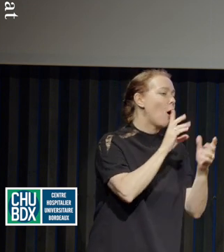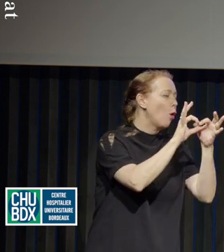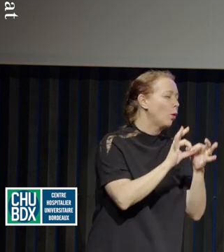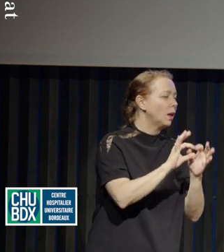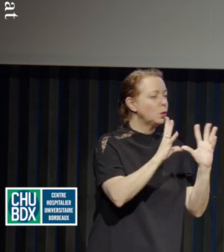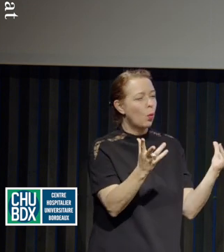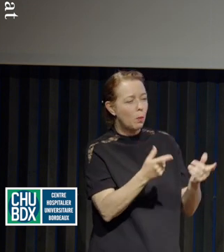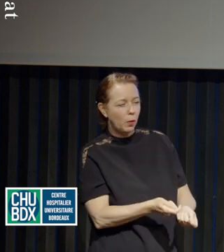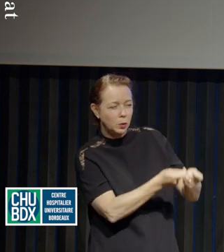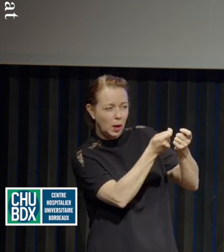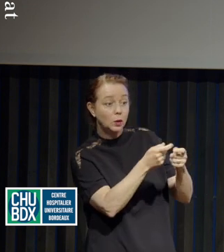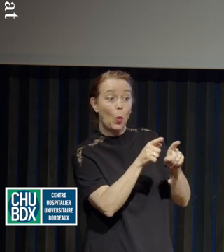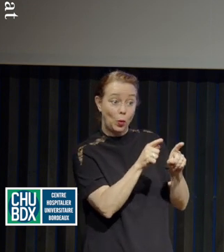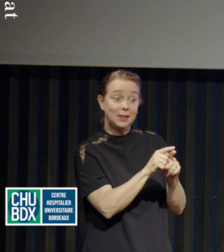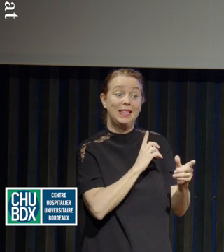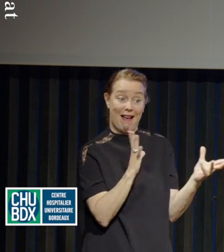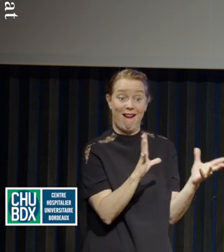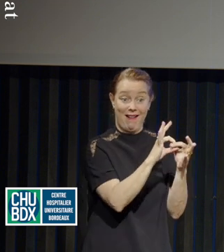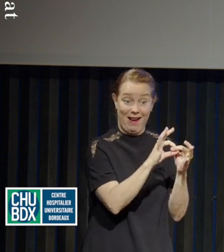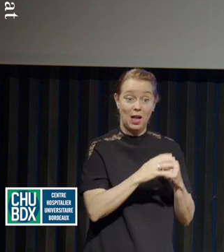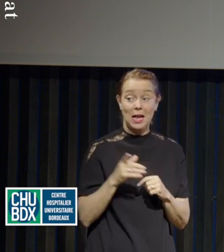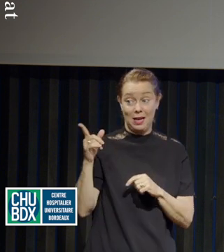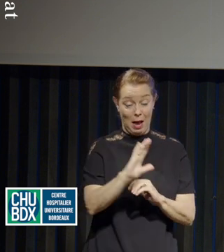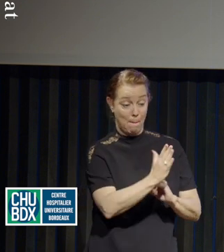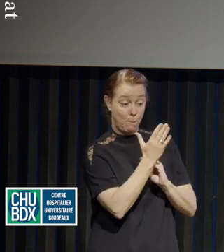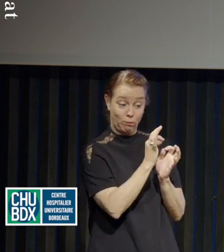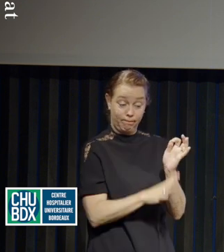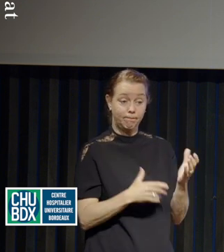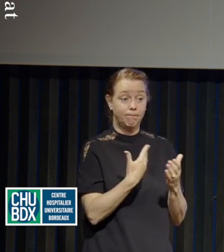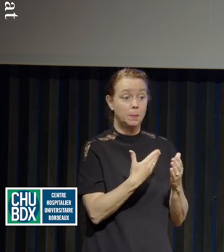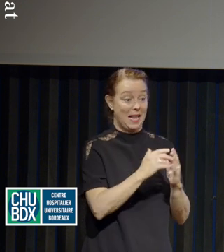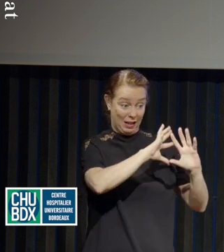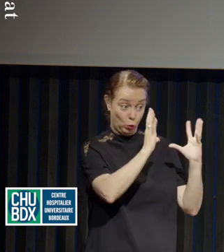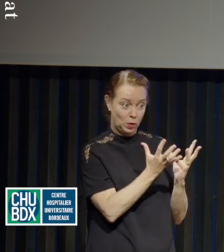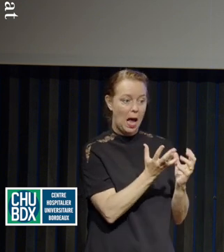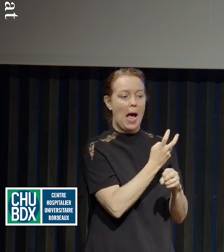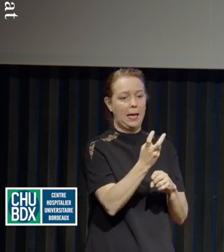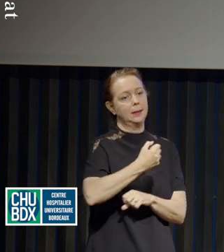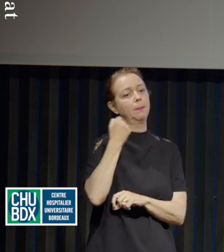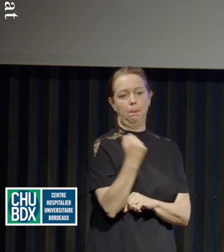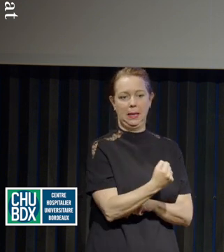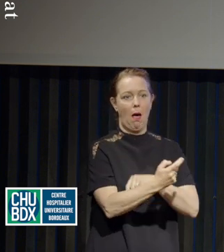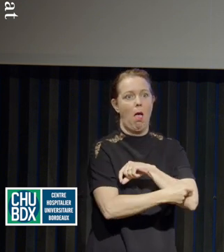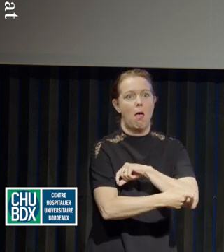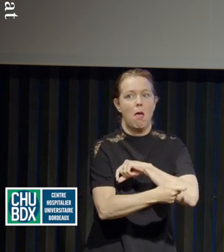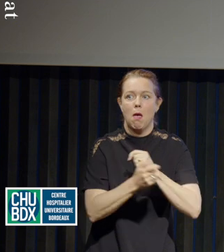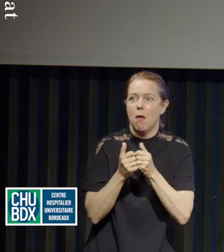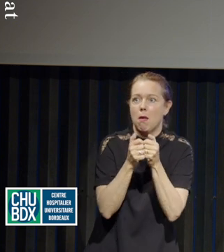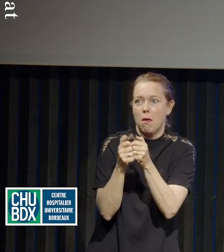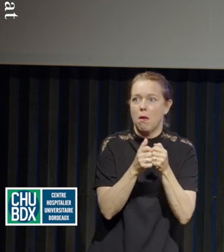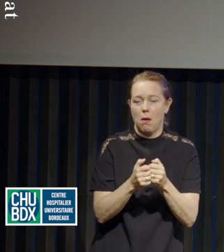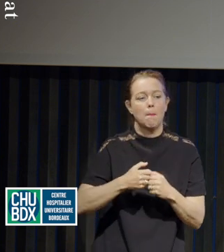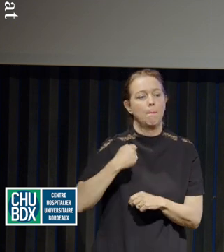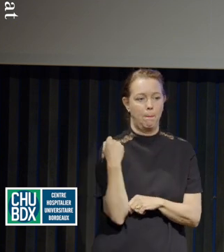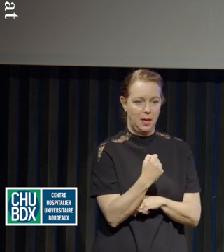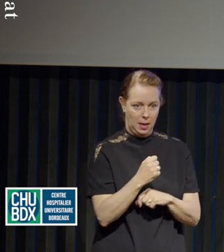et d'éducation, et montrait que l'ensemble de ces facteurs augmentait le risque d'une addiction aux jeux vidéo,